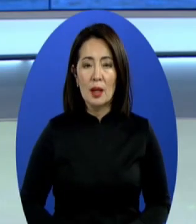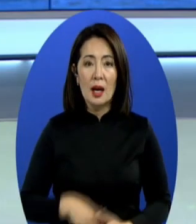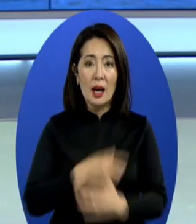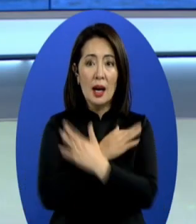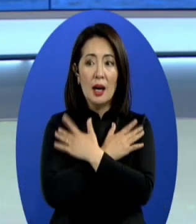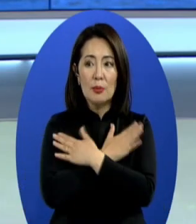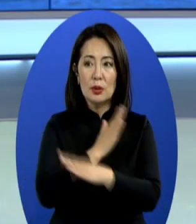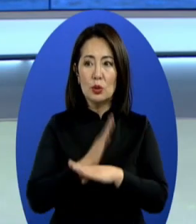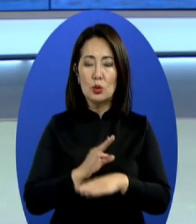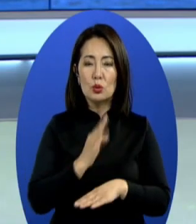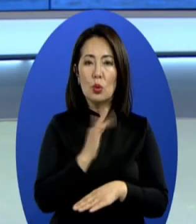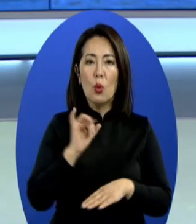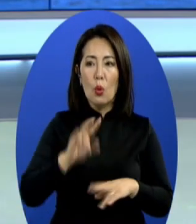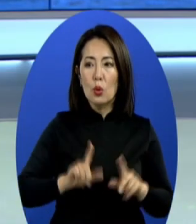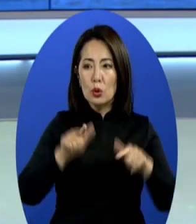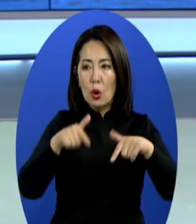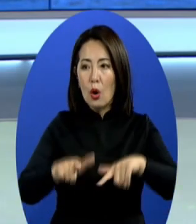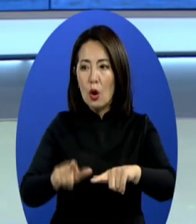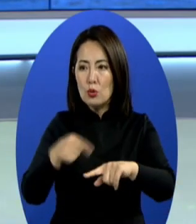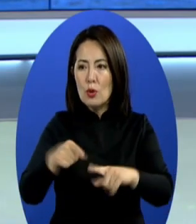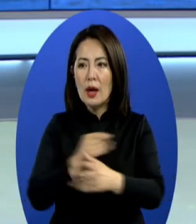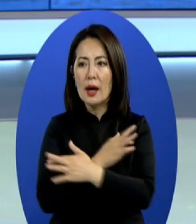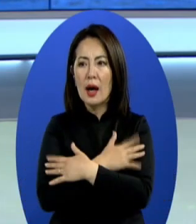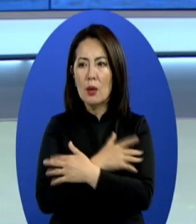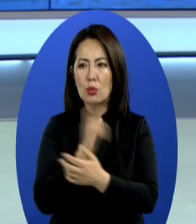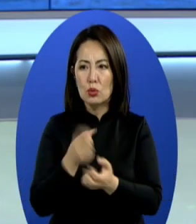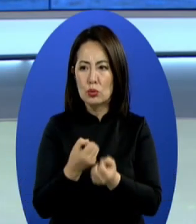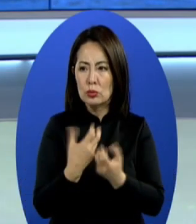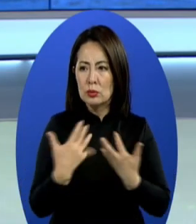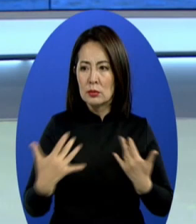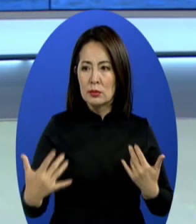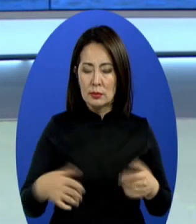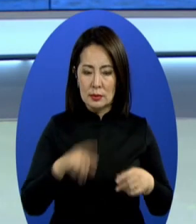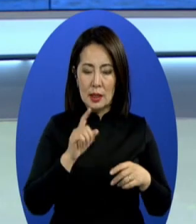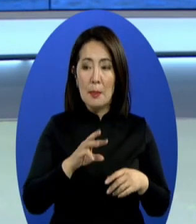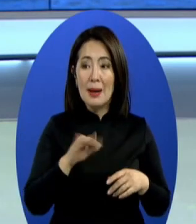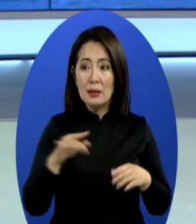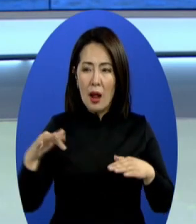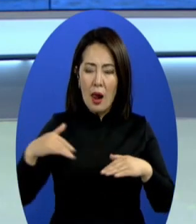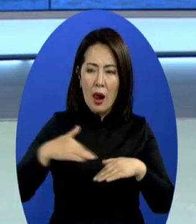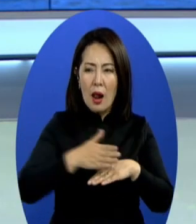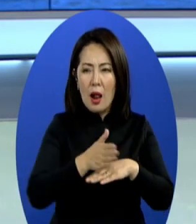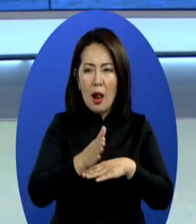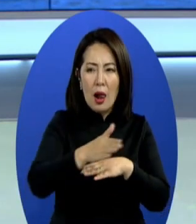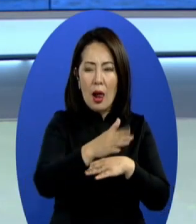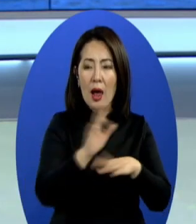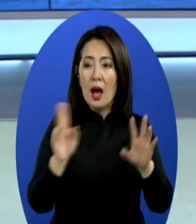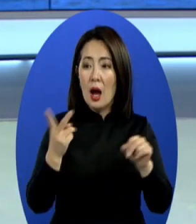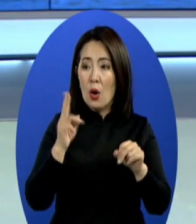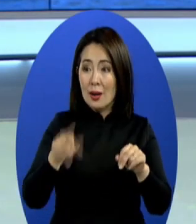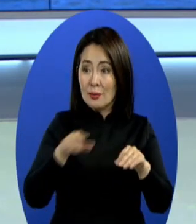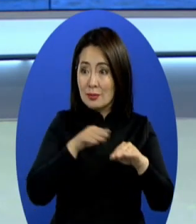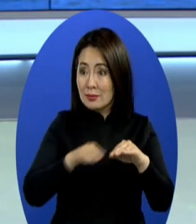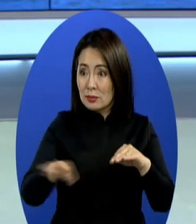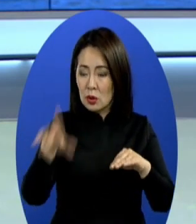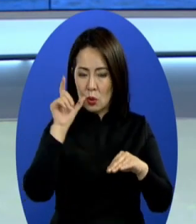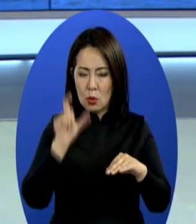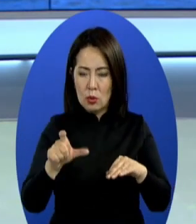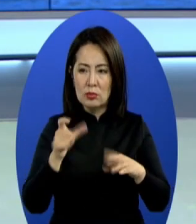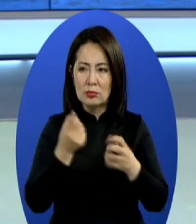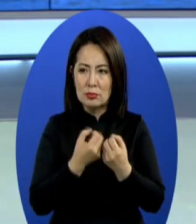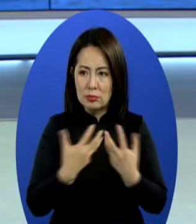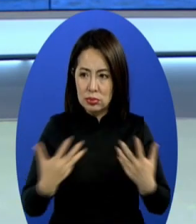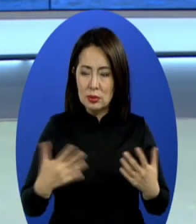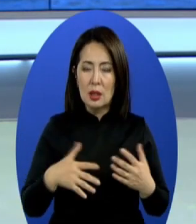Амралтын өдөр туулгал дагуу амрагчид их байна. Маршлын гүр орчмоос эхлээд харуулсан тохой хүртэлх 12 км орчим гол дагуу машин болон хүний урсгал